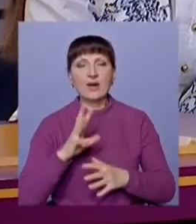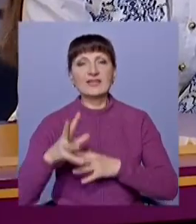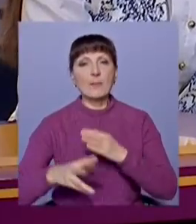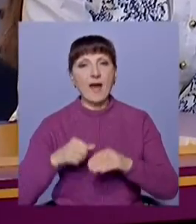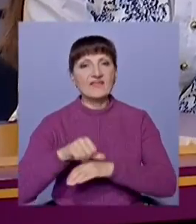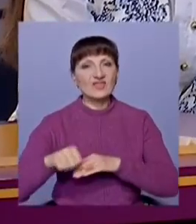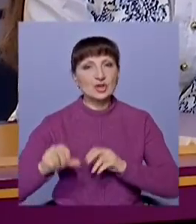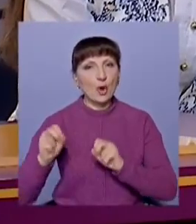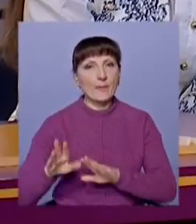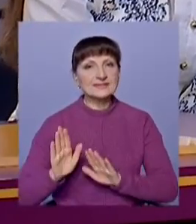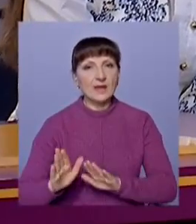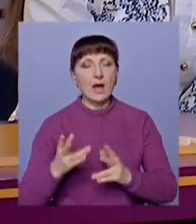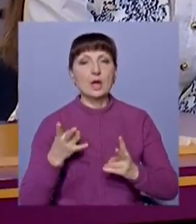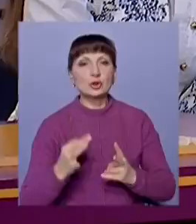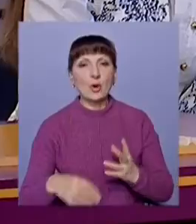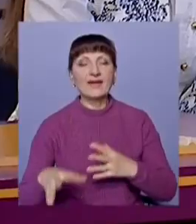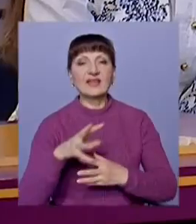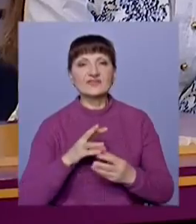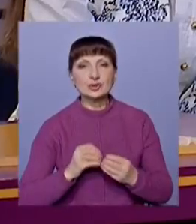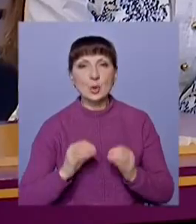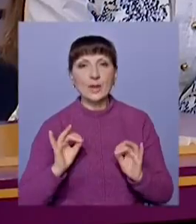рисках, все это и